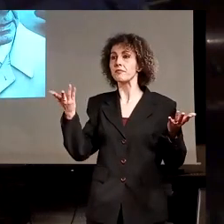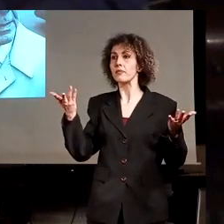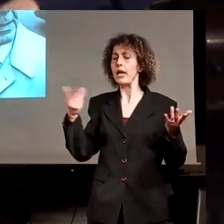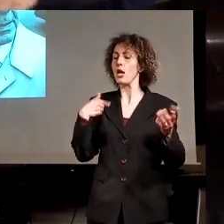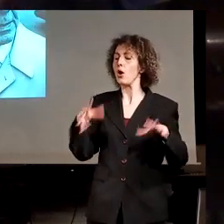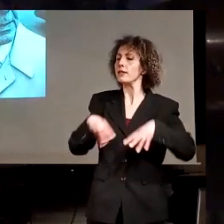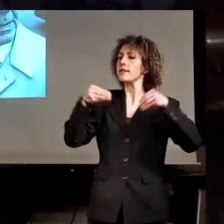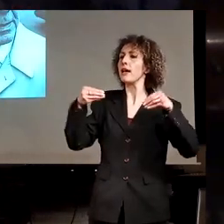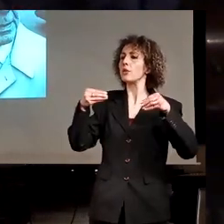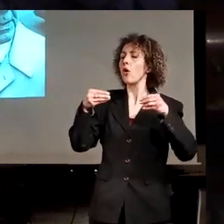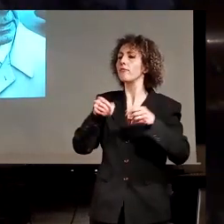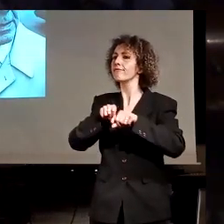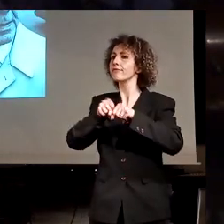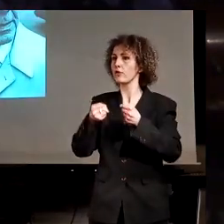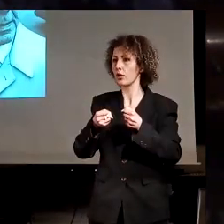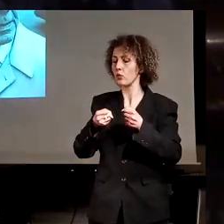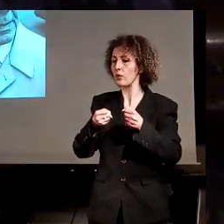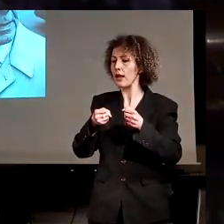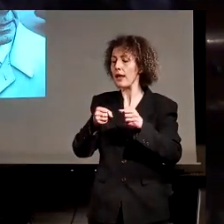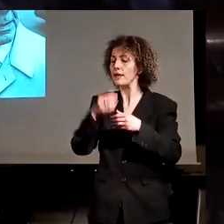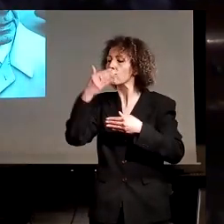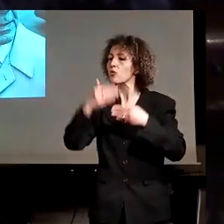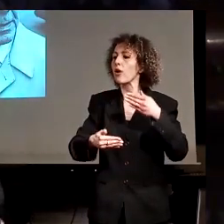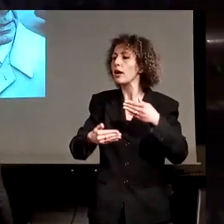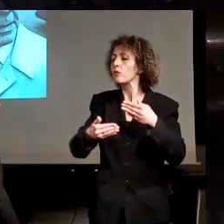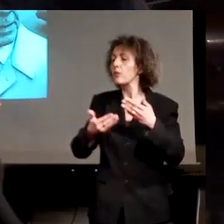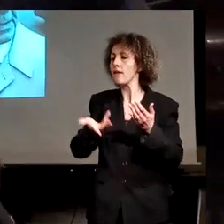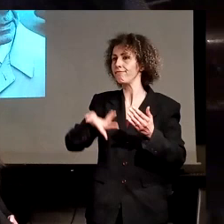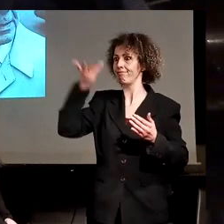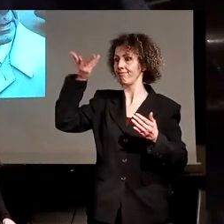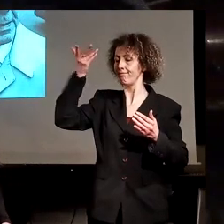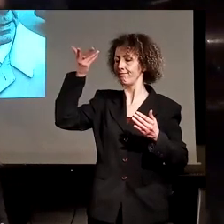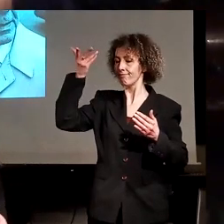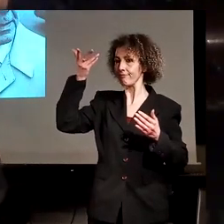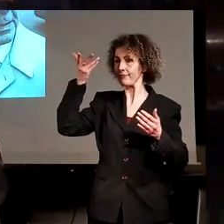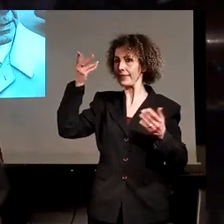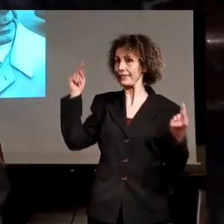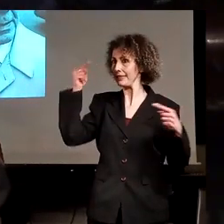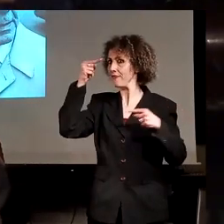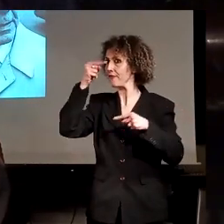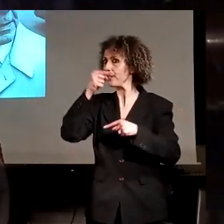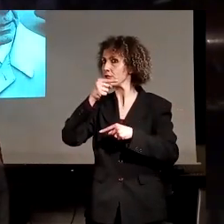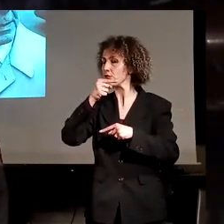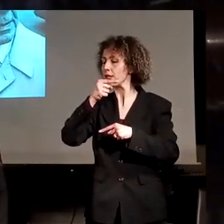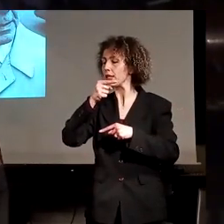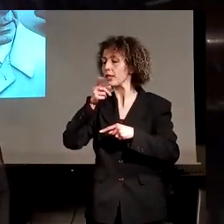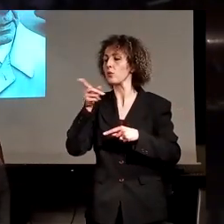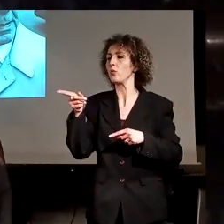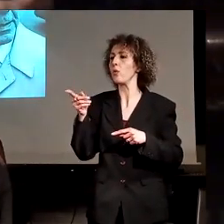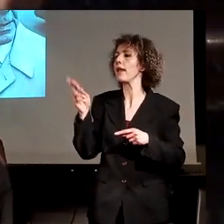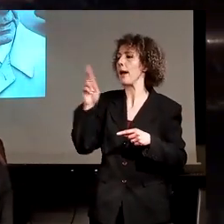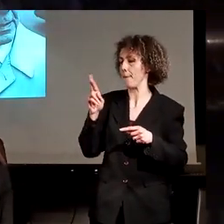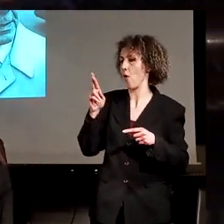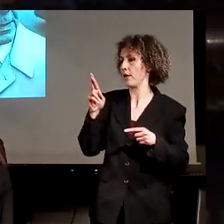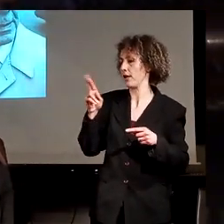con le stroncature ma le sue cattura autorevoli quelle più difficili da tu che tu conoscevi rabboni è